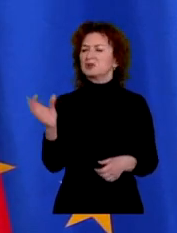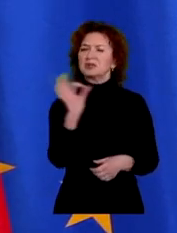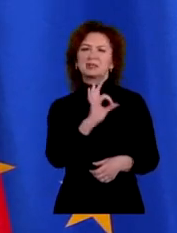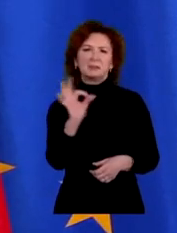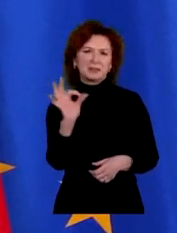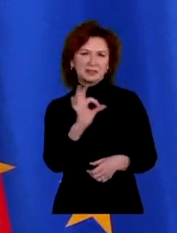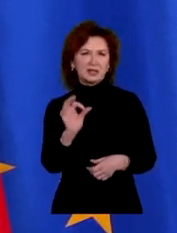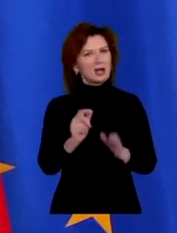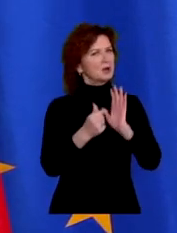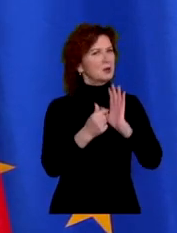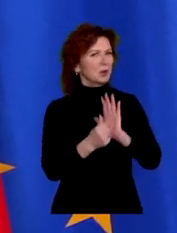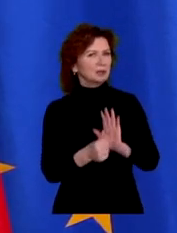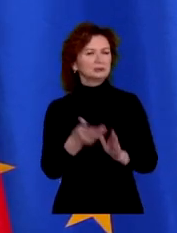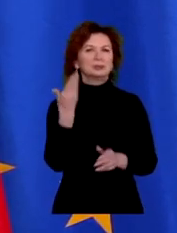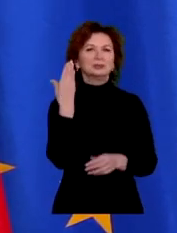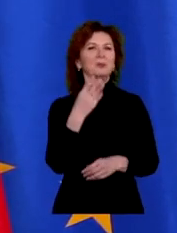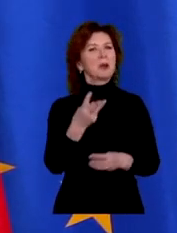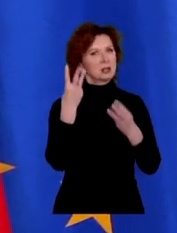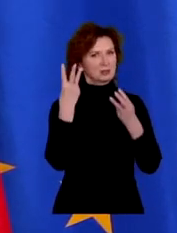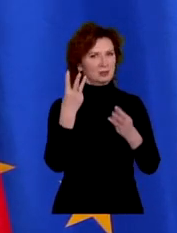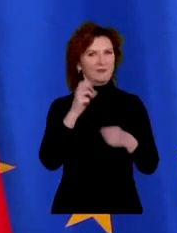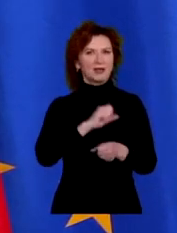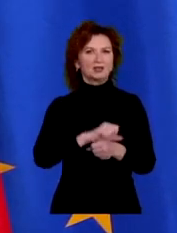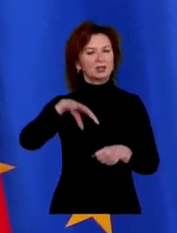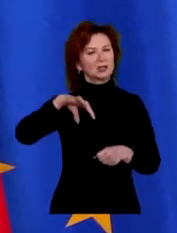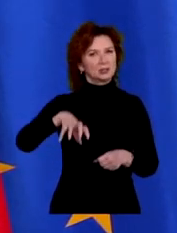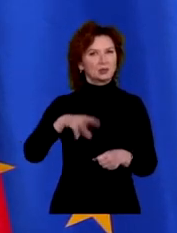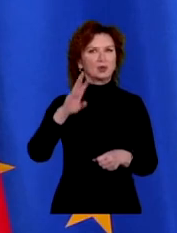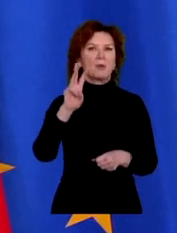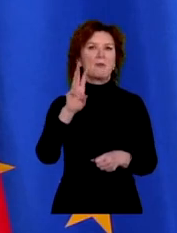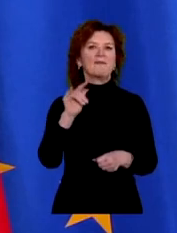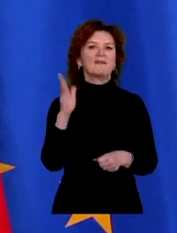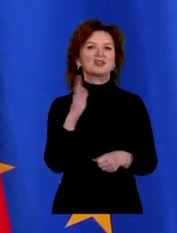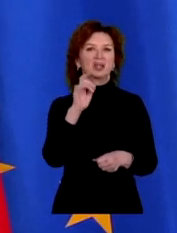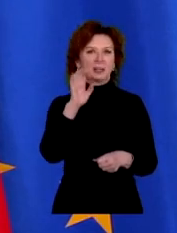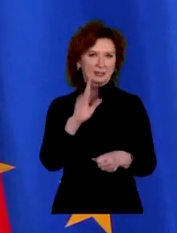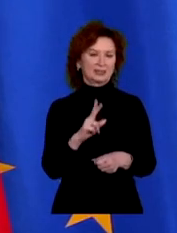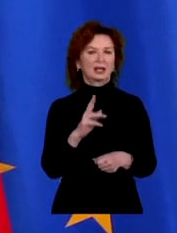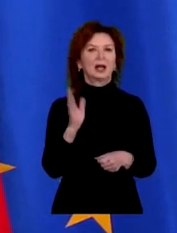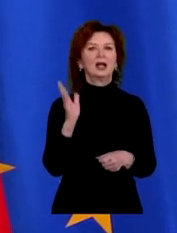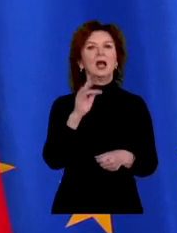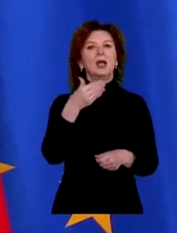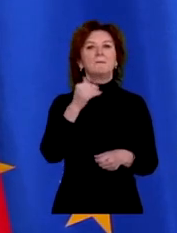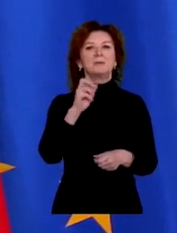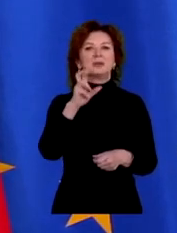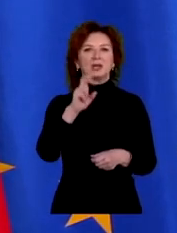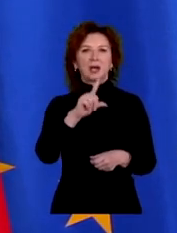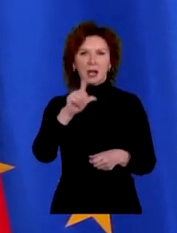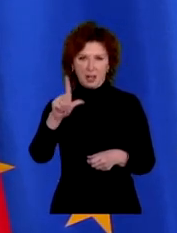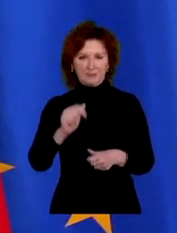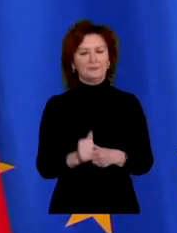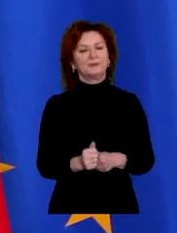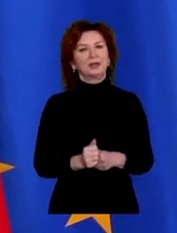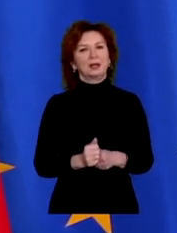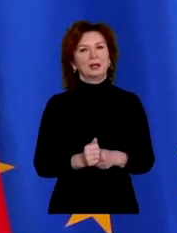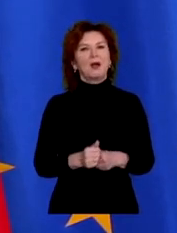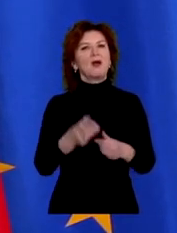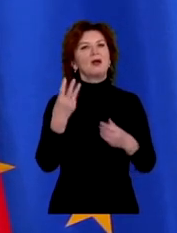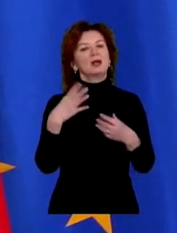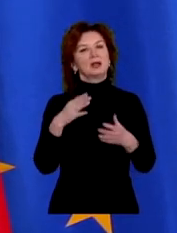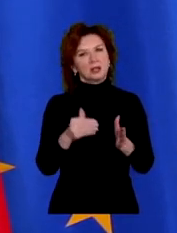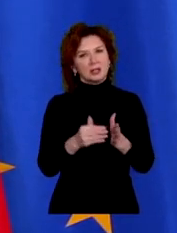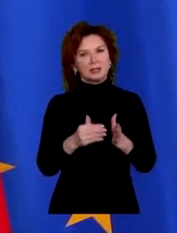usytuowanie Grupy Wyszehradzkiej w strukturach europejskich, przewodniczący Rady Europejskiej Charles Michel. Ale warto powiedzieć o tej